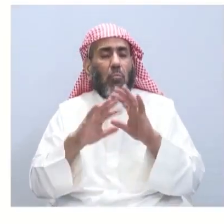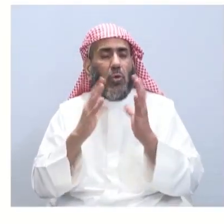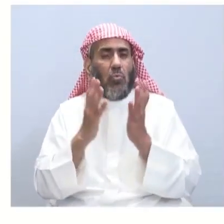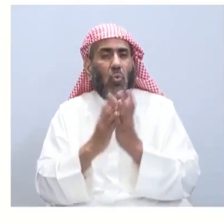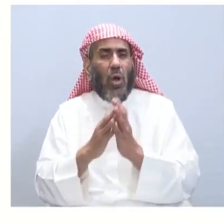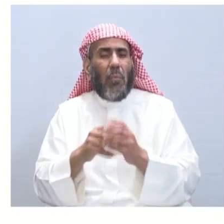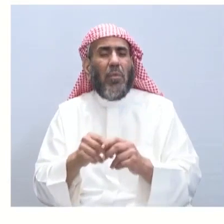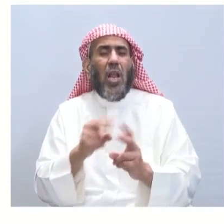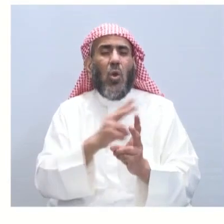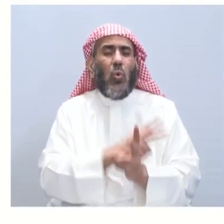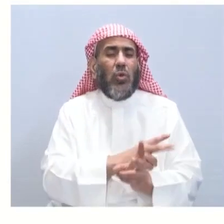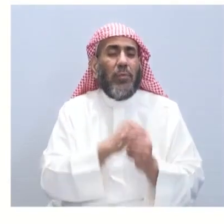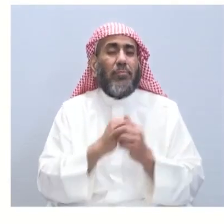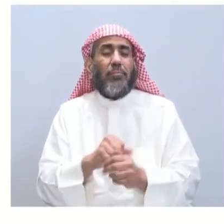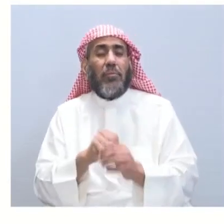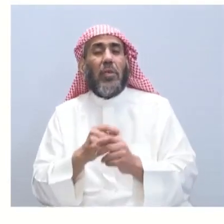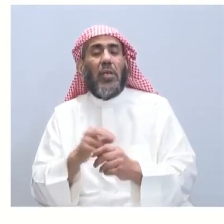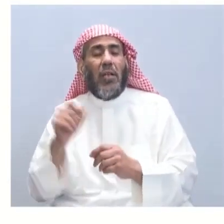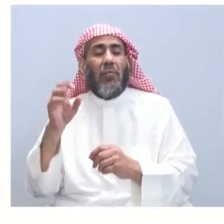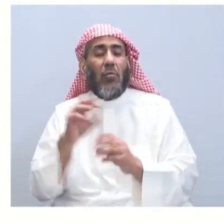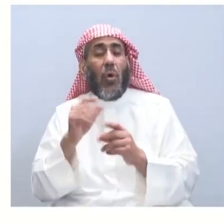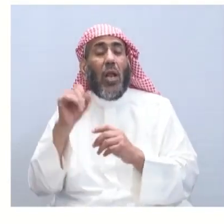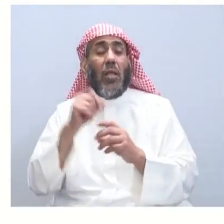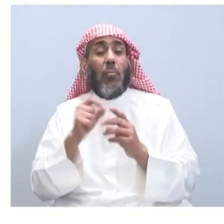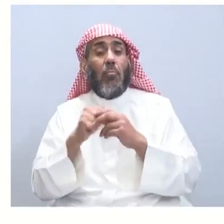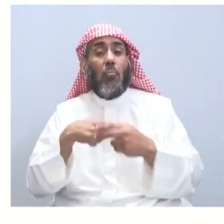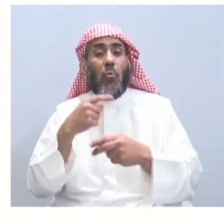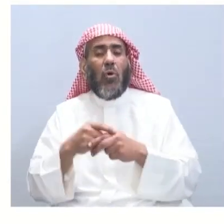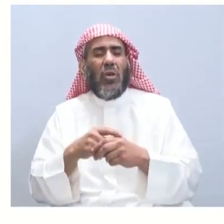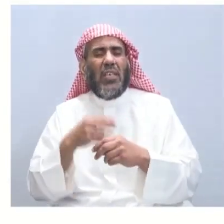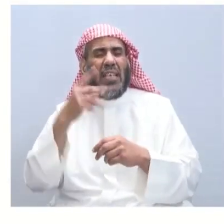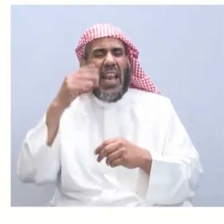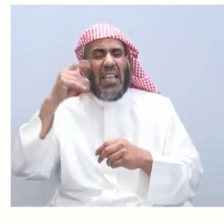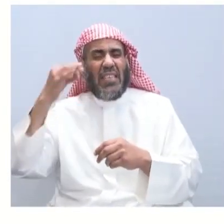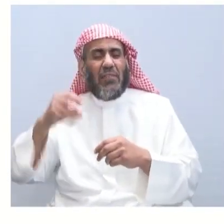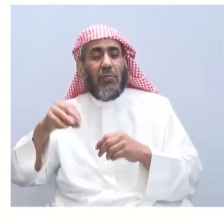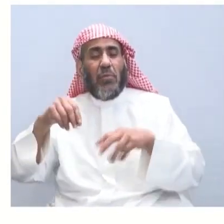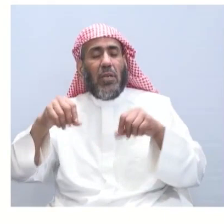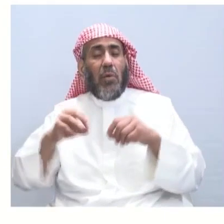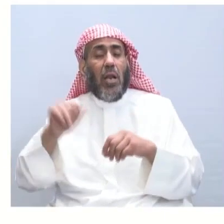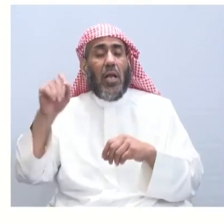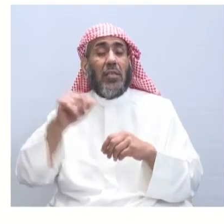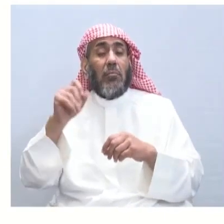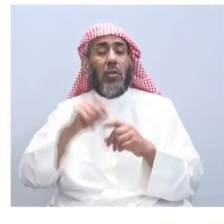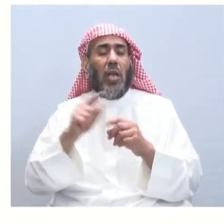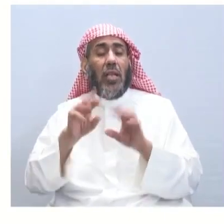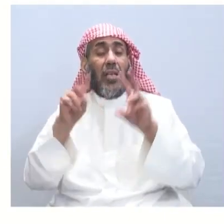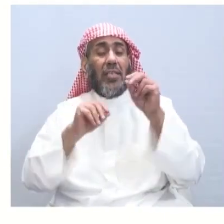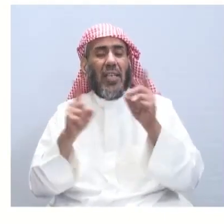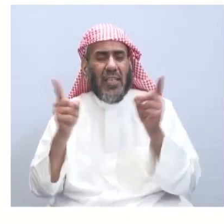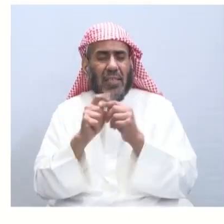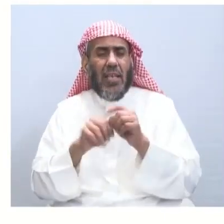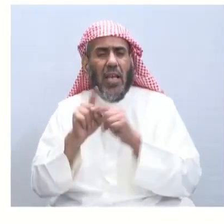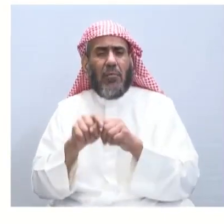عزله مجموعه عزله لنكيد وهيثم بنهام وايضا نزف من الرمال لحسن البطران هذه القصه القصيره